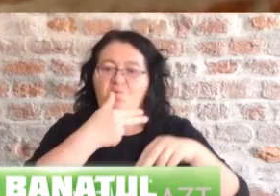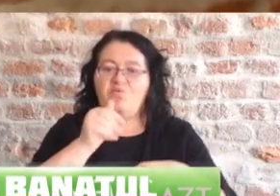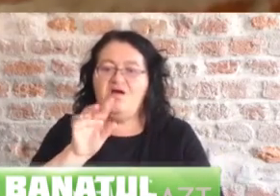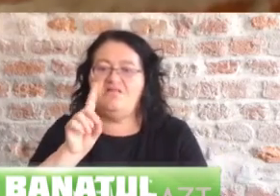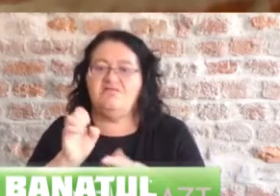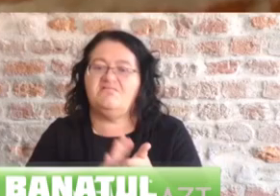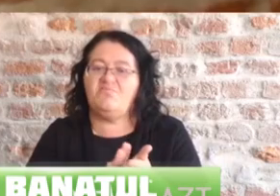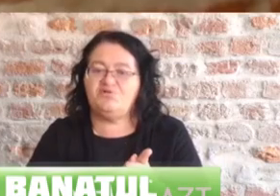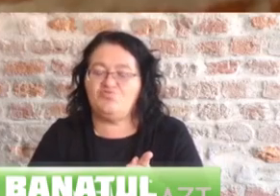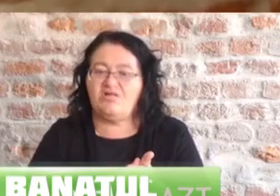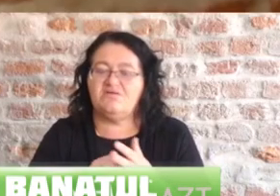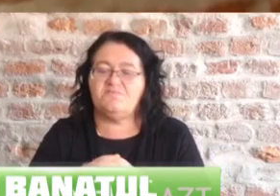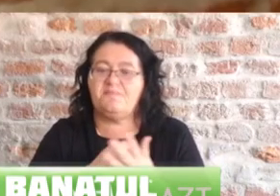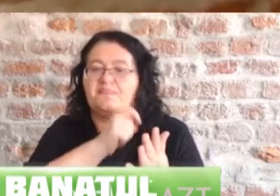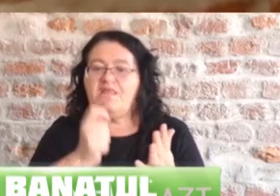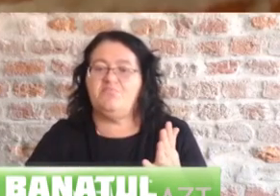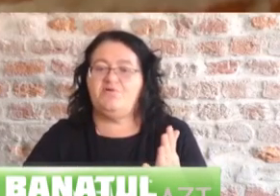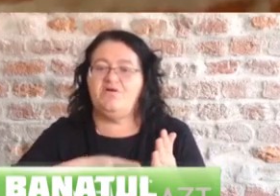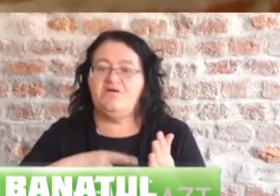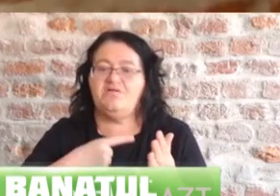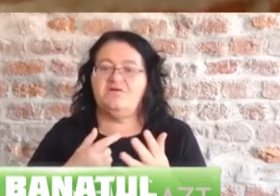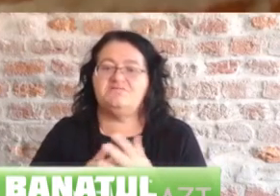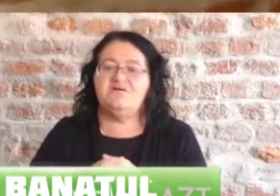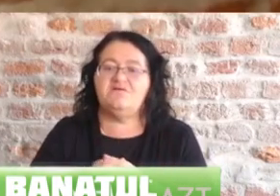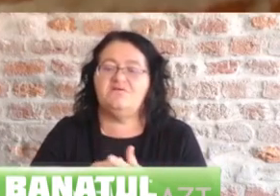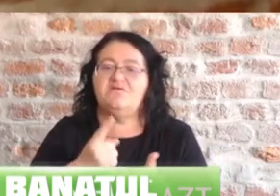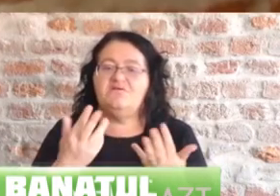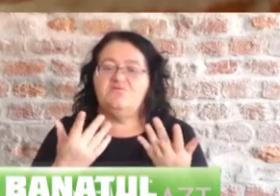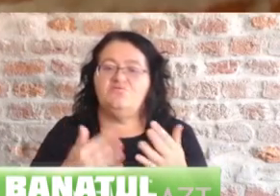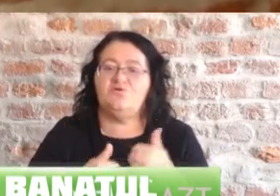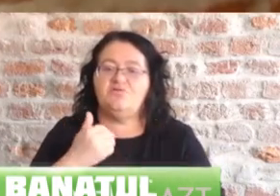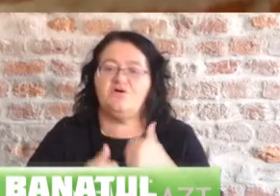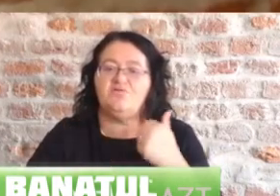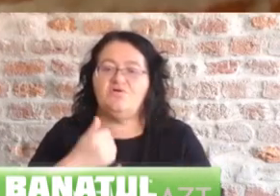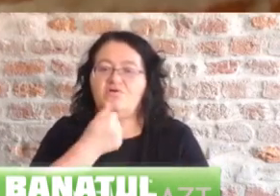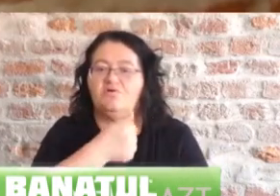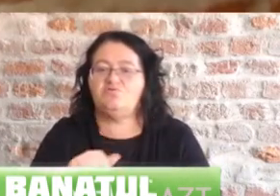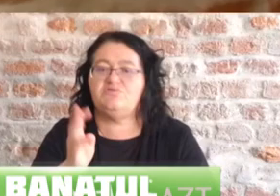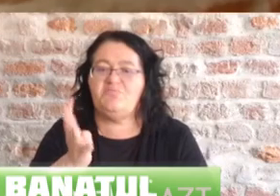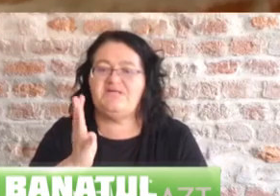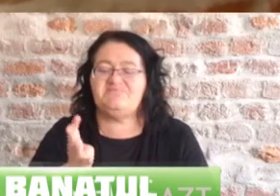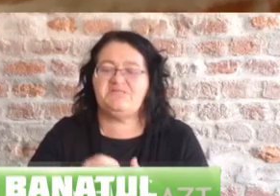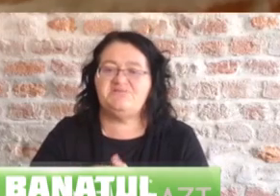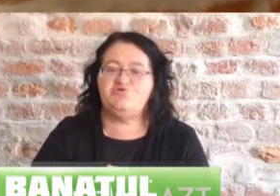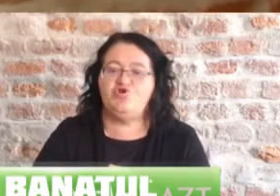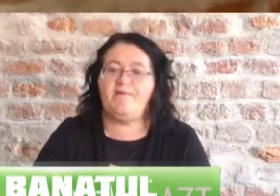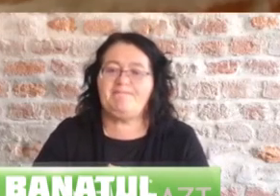de apreciat. Proiectul este cel cu numărul de concurs